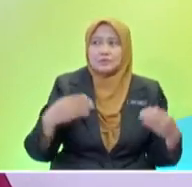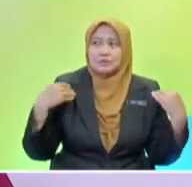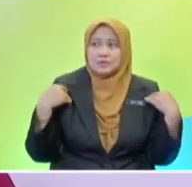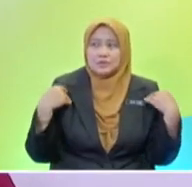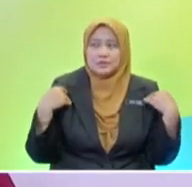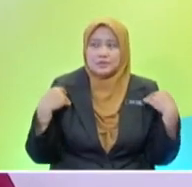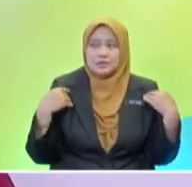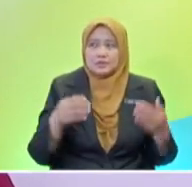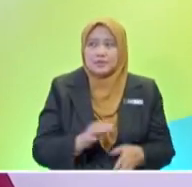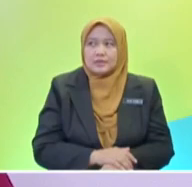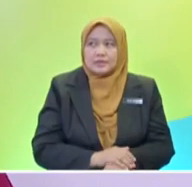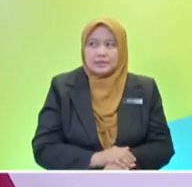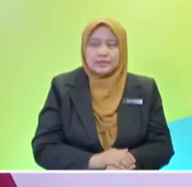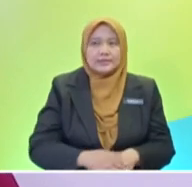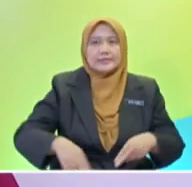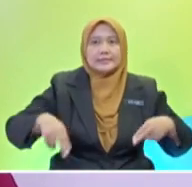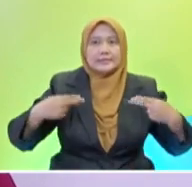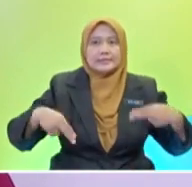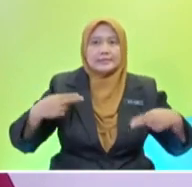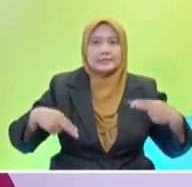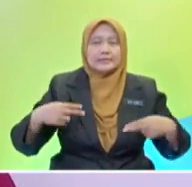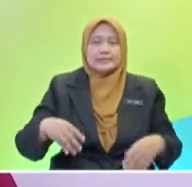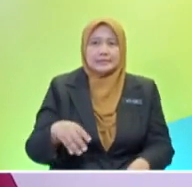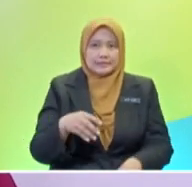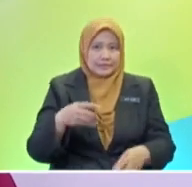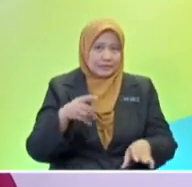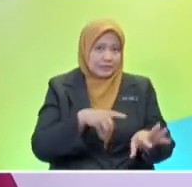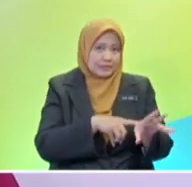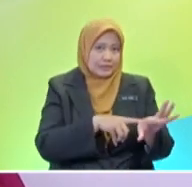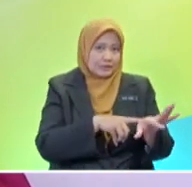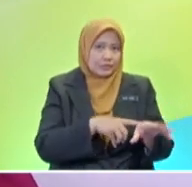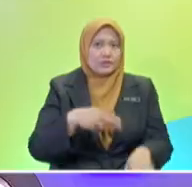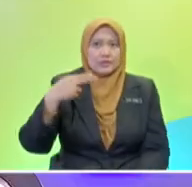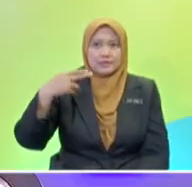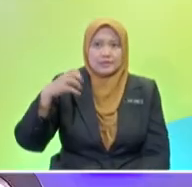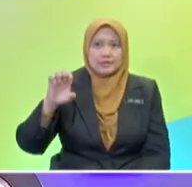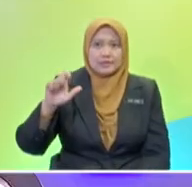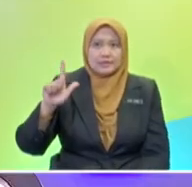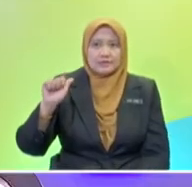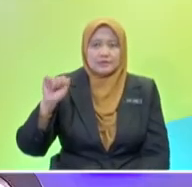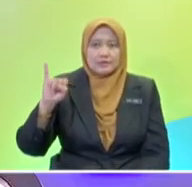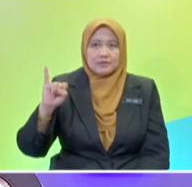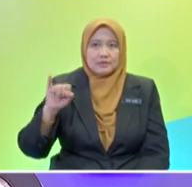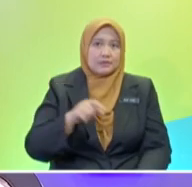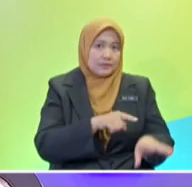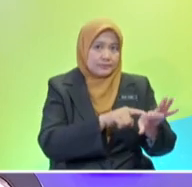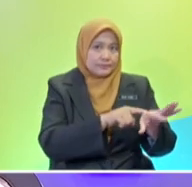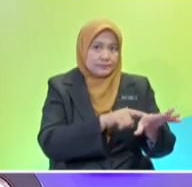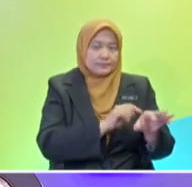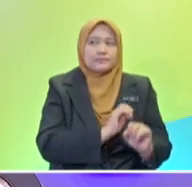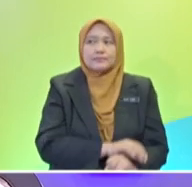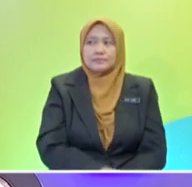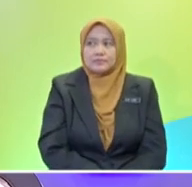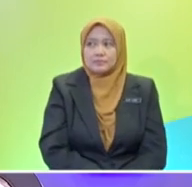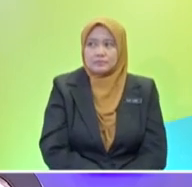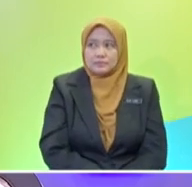daun. Tengok ni dipanggil helaian daun ni, helaian daun. Kita rasa helaian daun ni. Dia daun-daun